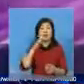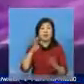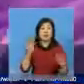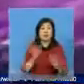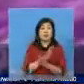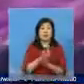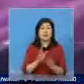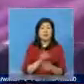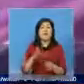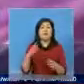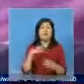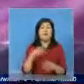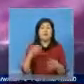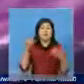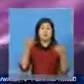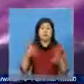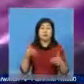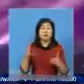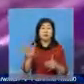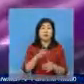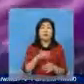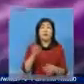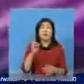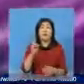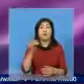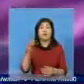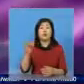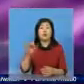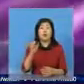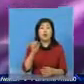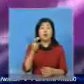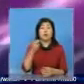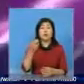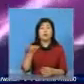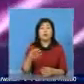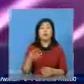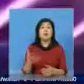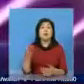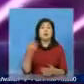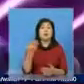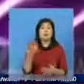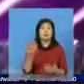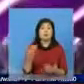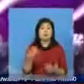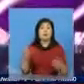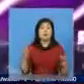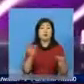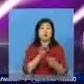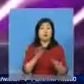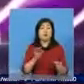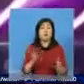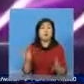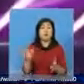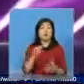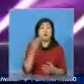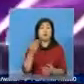Море оваций и взрыв восторга вызвал Кюй Адай в исполнении Димаша и его музыкантов. Как напоминает Казинформ, главная тема